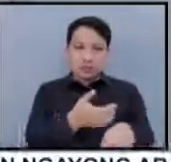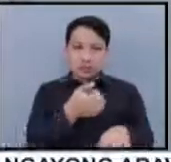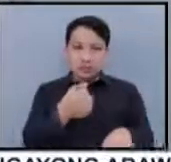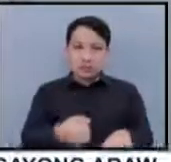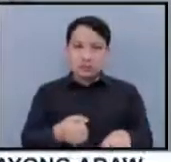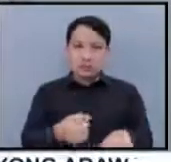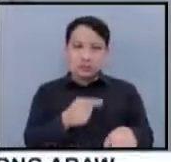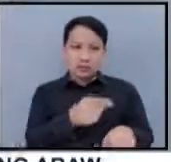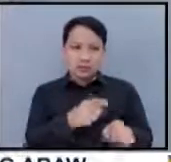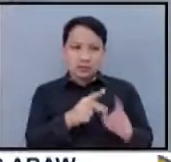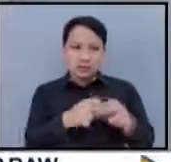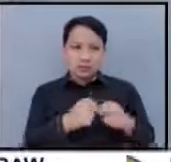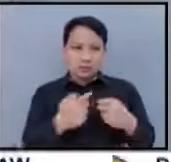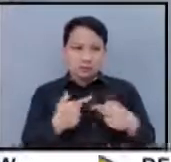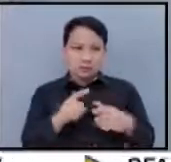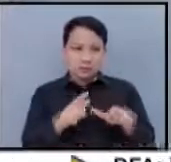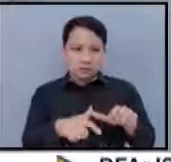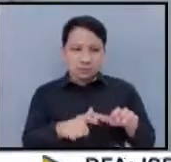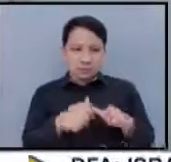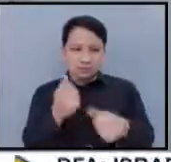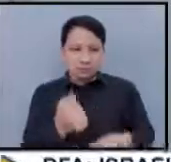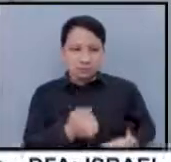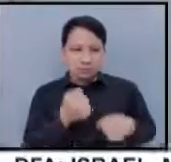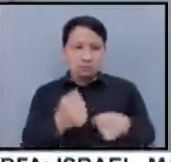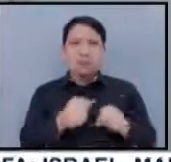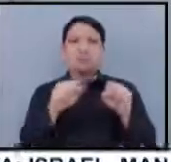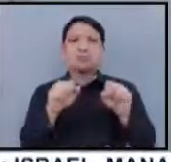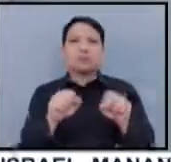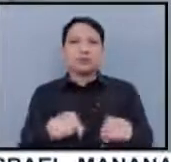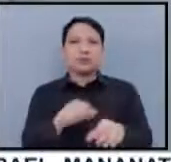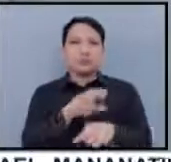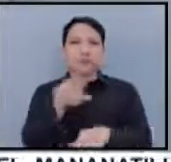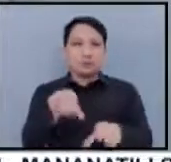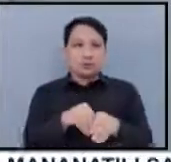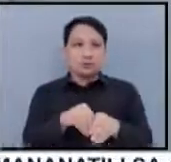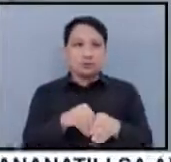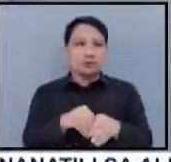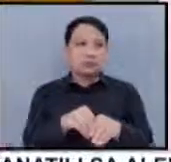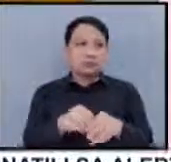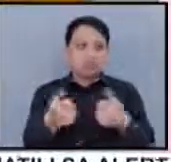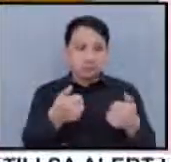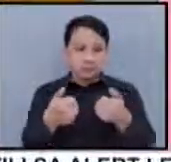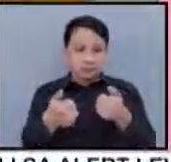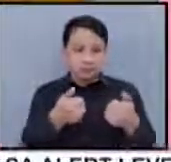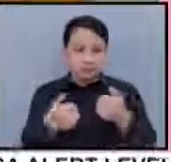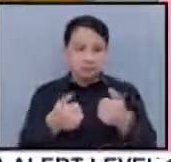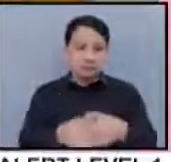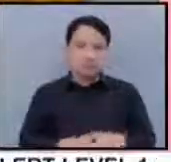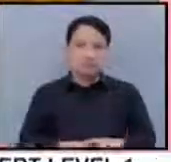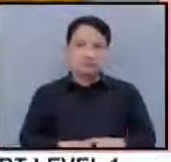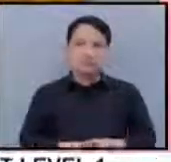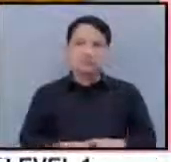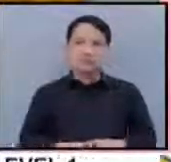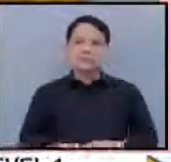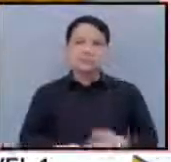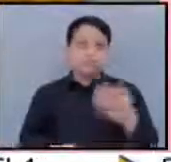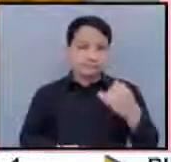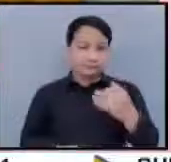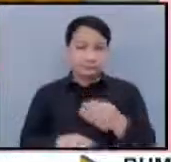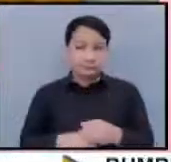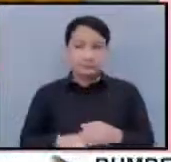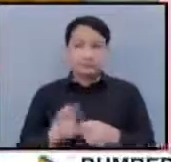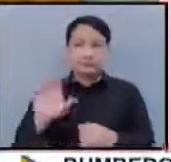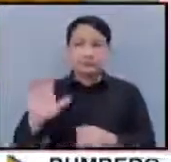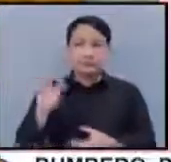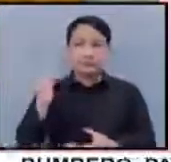mga sumasagwan, may potential po na sumali sa competition. Dati po, sumasali kami sa kalaban